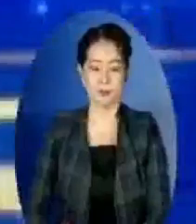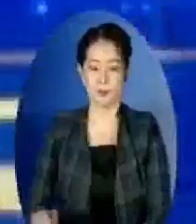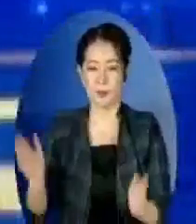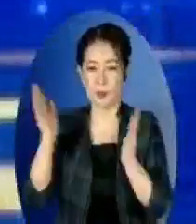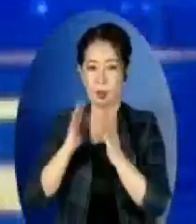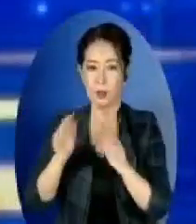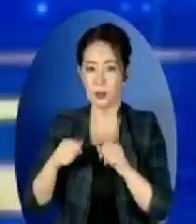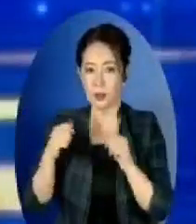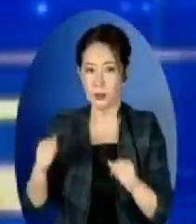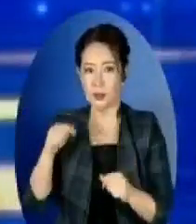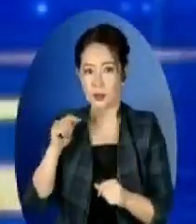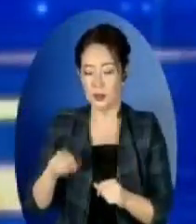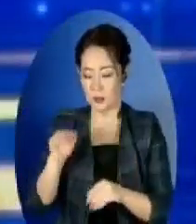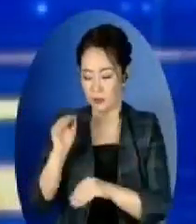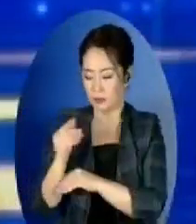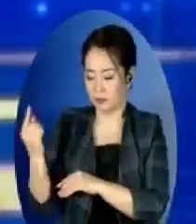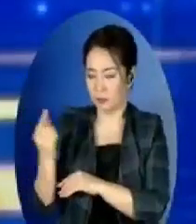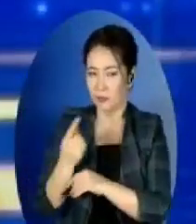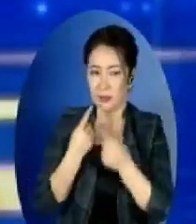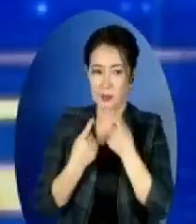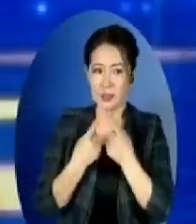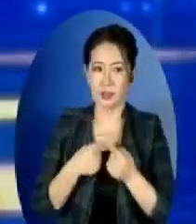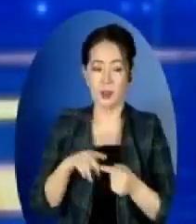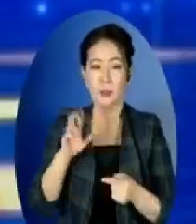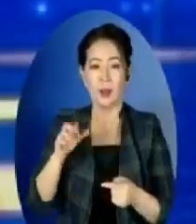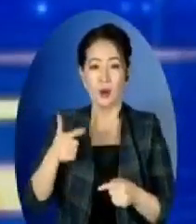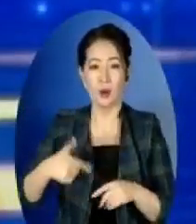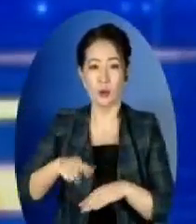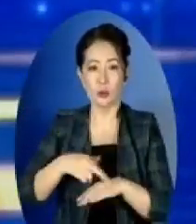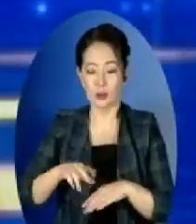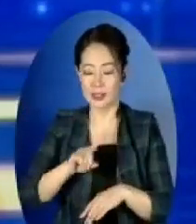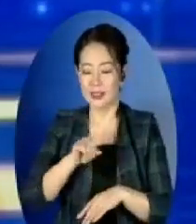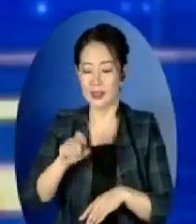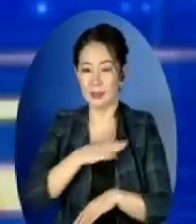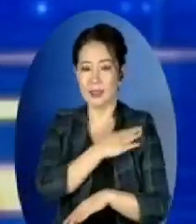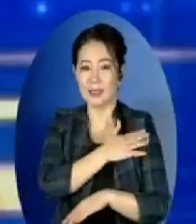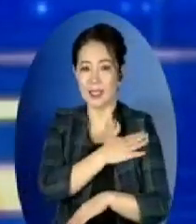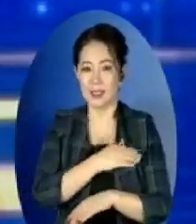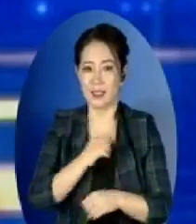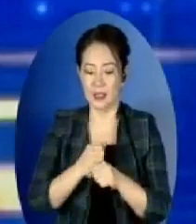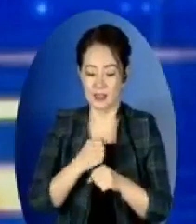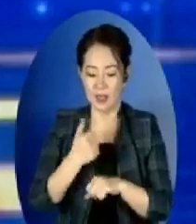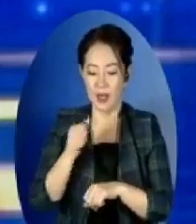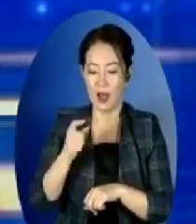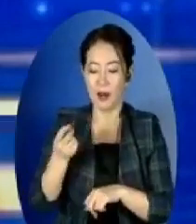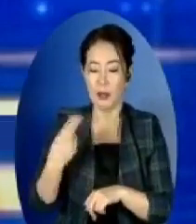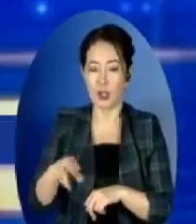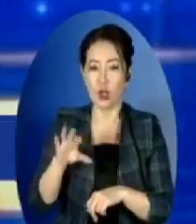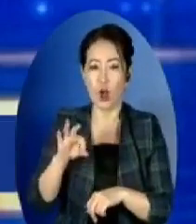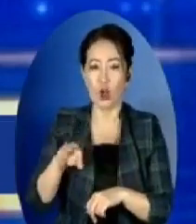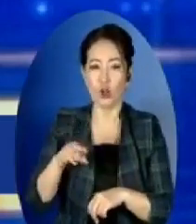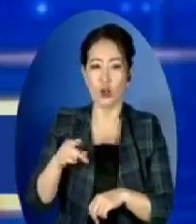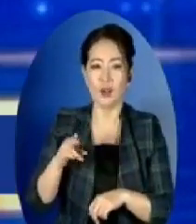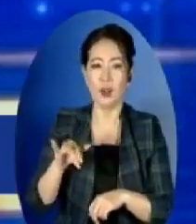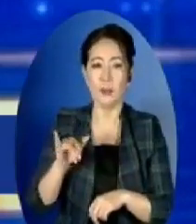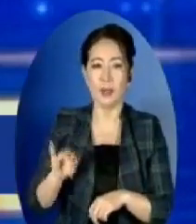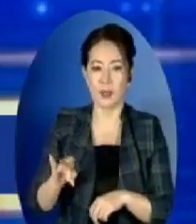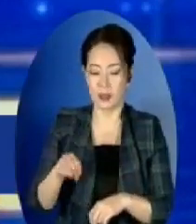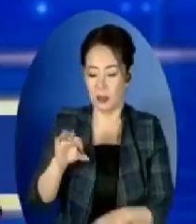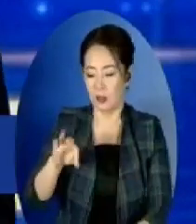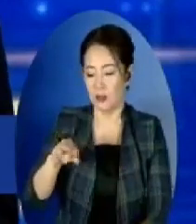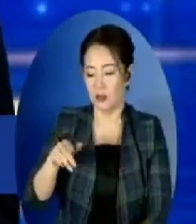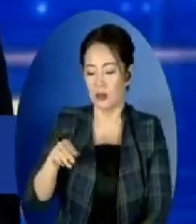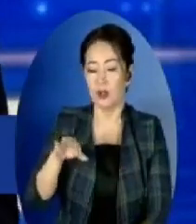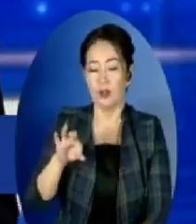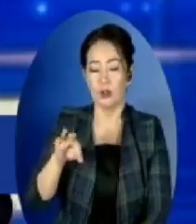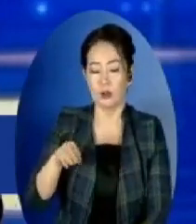Хорин мэнд үзэгчдээ энэ удаагийн зочны ярилцлагатаа бид Баянгол дүүрэгдэх замын цагдаагийн хилцэн Ахмад Отхон Тамирыг студиуд аваад байна. Бидний